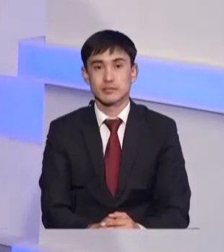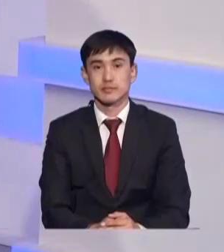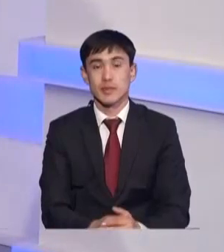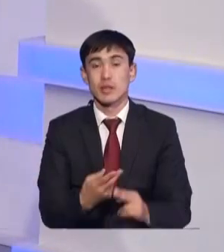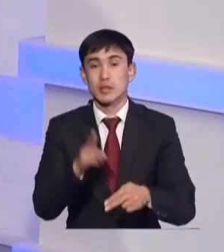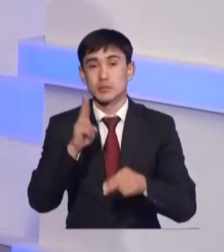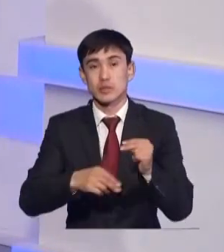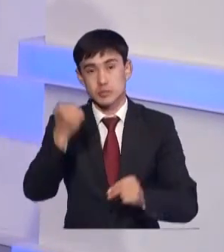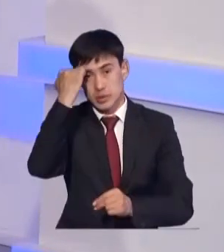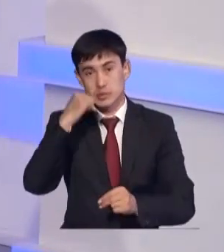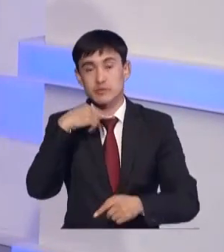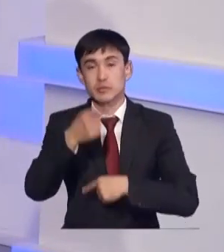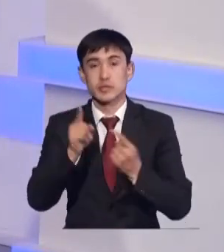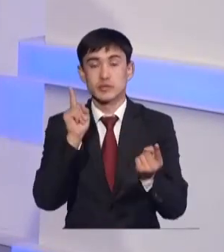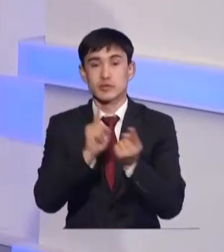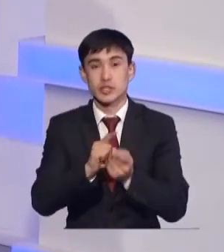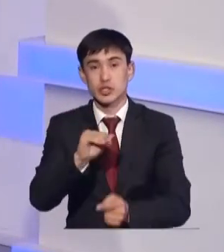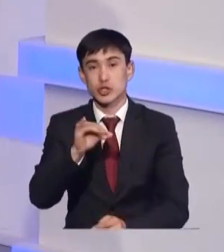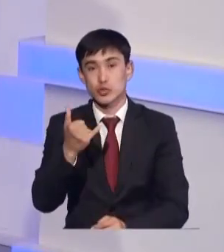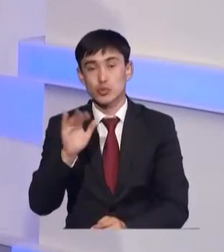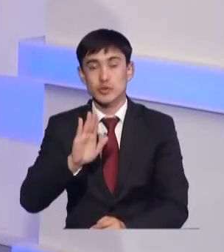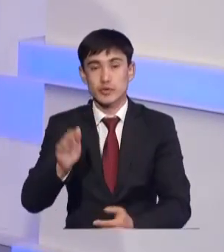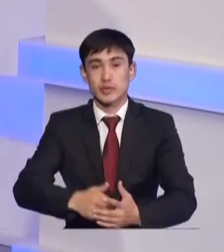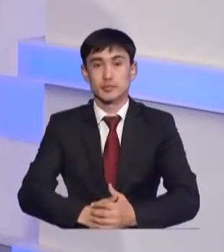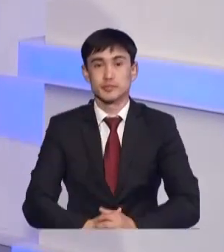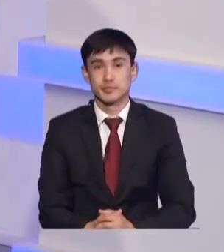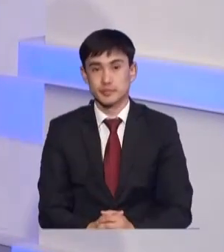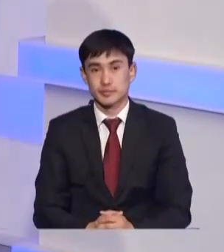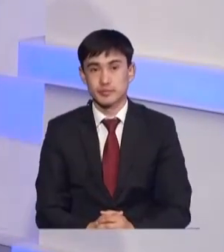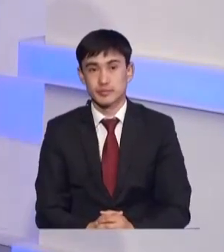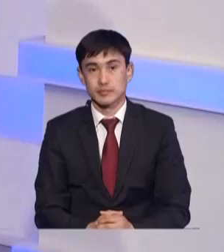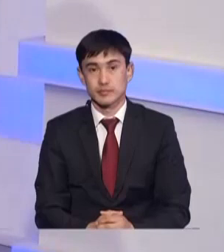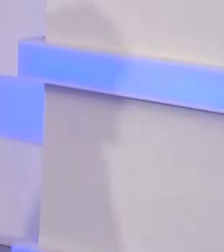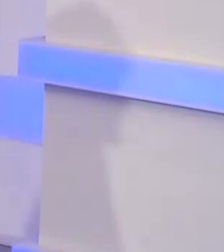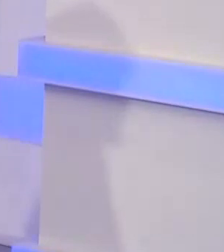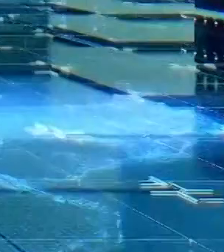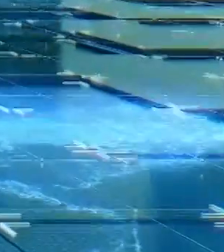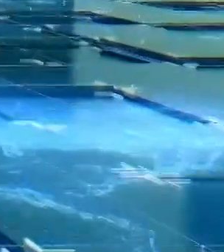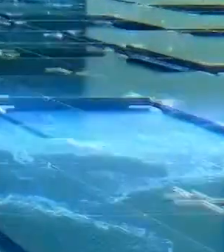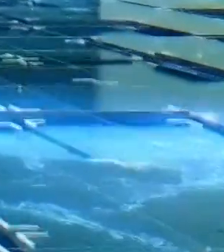на этом наш выпуск Подошёл к своему завершению до следующих встреч в эфире телеканала тсу до